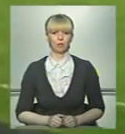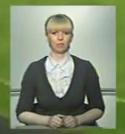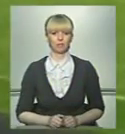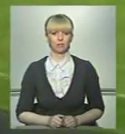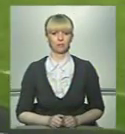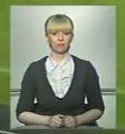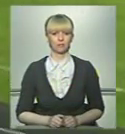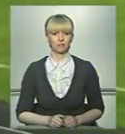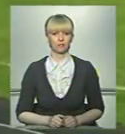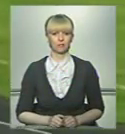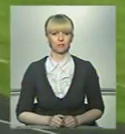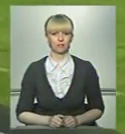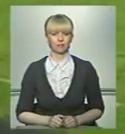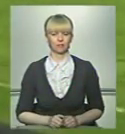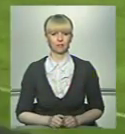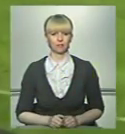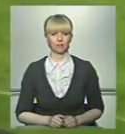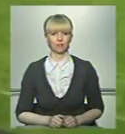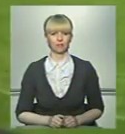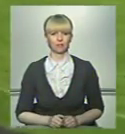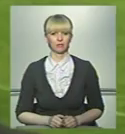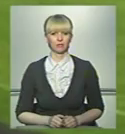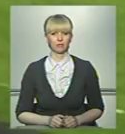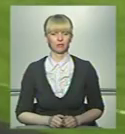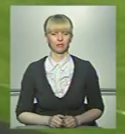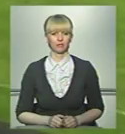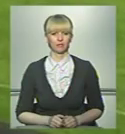Ну, Ємельяна, Робчик, Робчик!